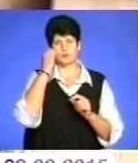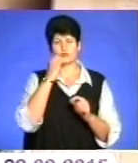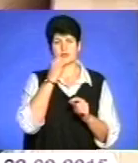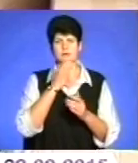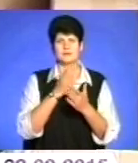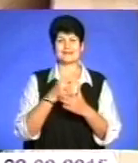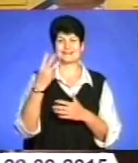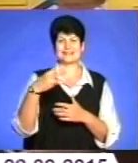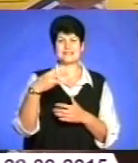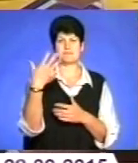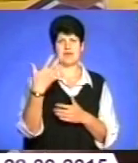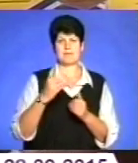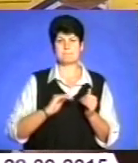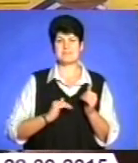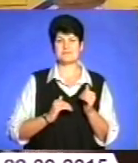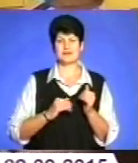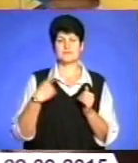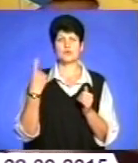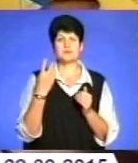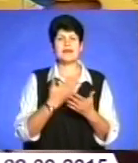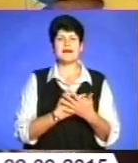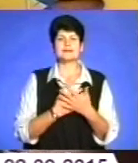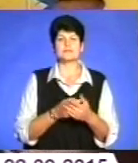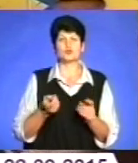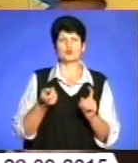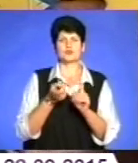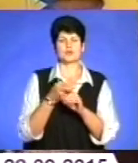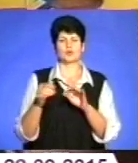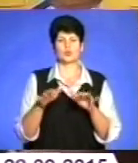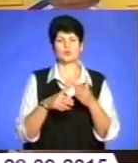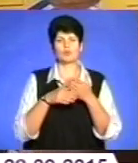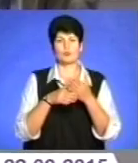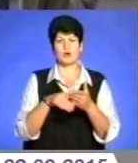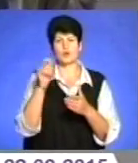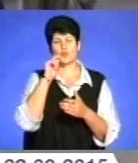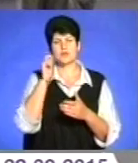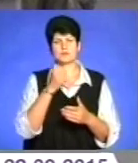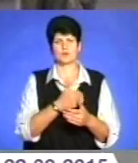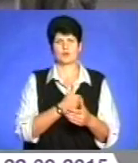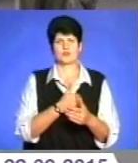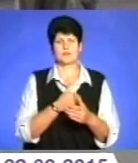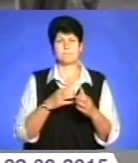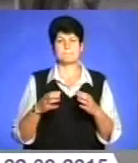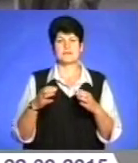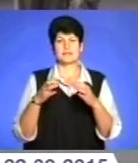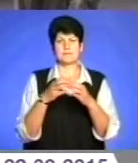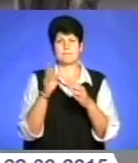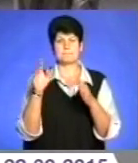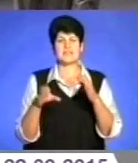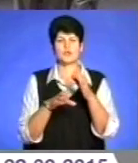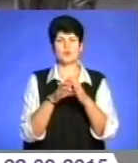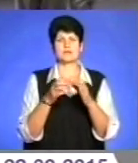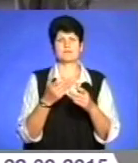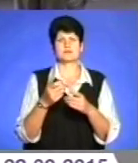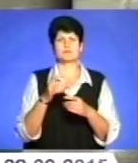35 підприємців області, які активно долучаються до руху, допомагають українським добровольчим батальйонам, підрозділам Збройних